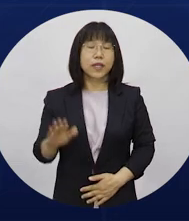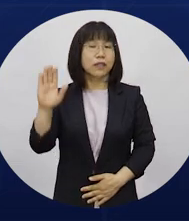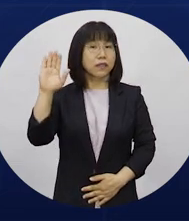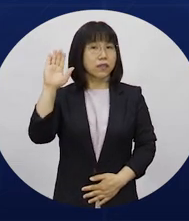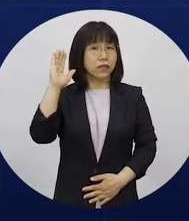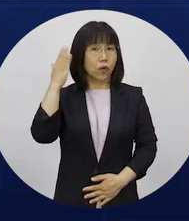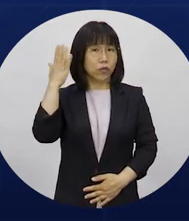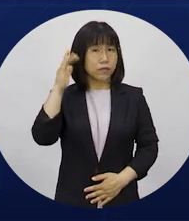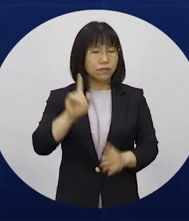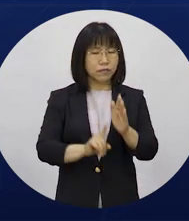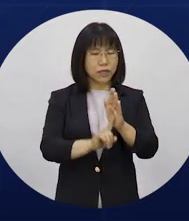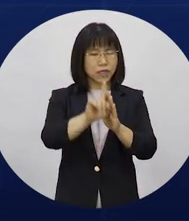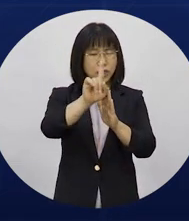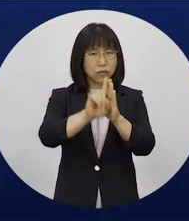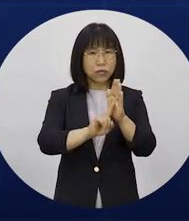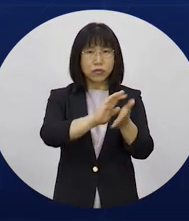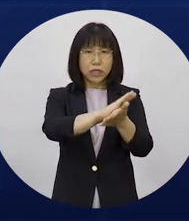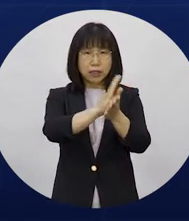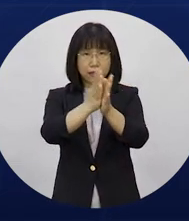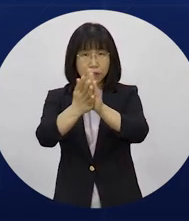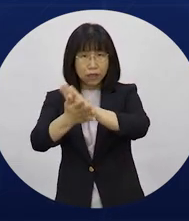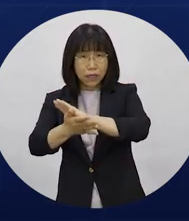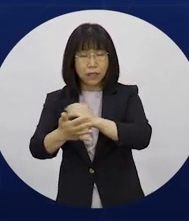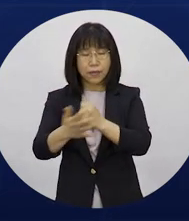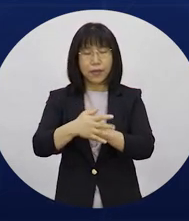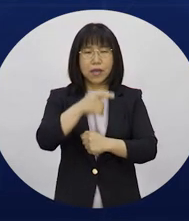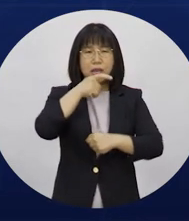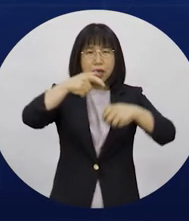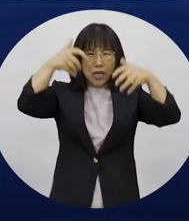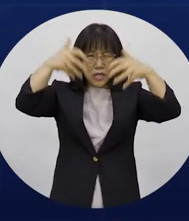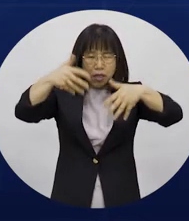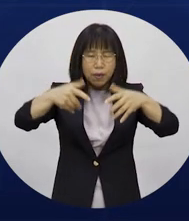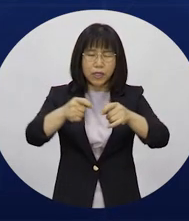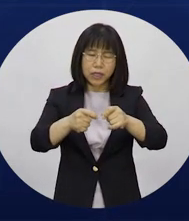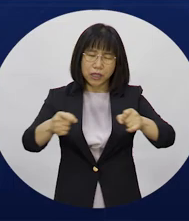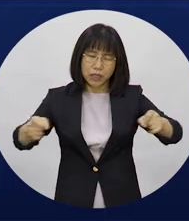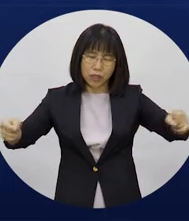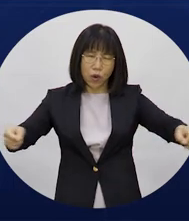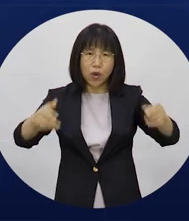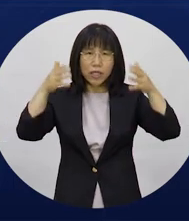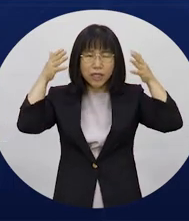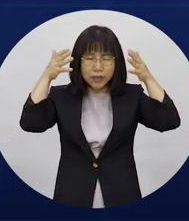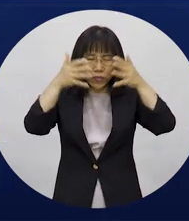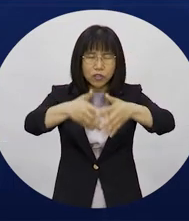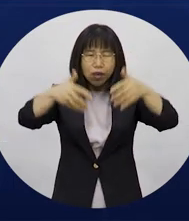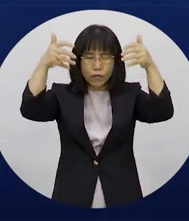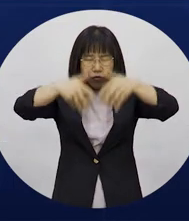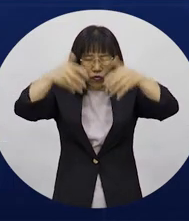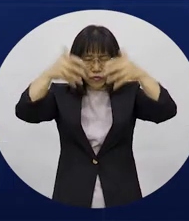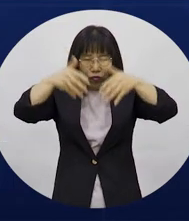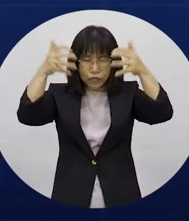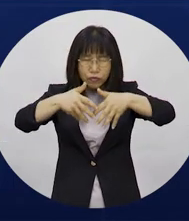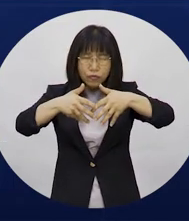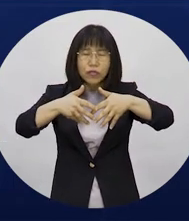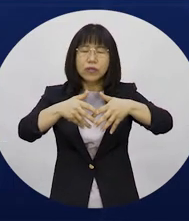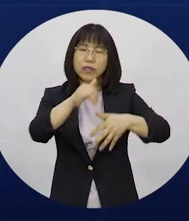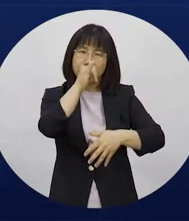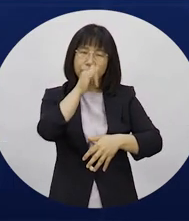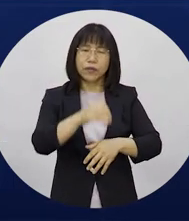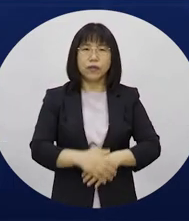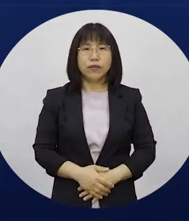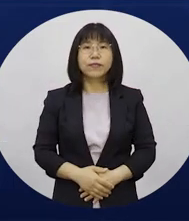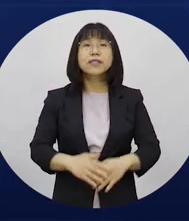최근 기후변화로 인해 장마가 길어지고 집중 후 가 증가하고 있는데요 강서구가 본격적인